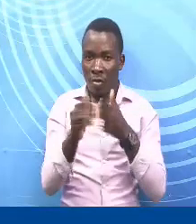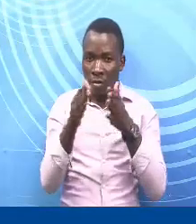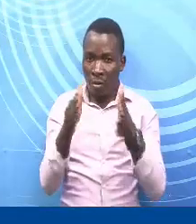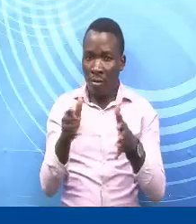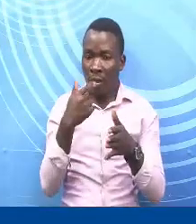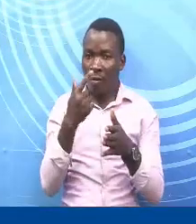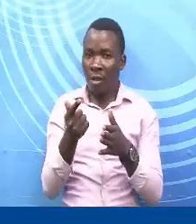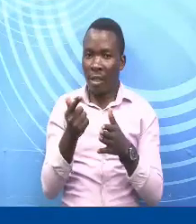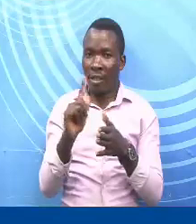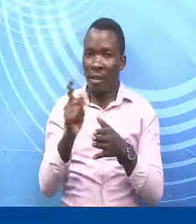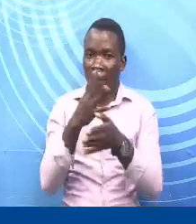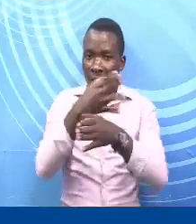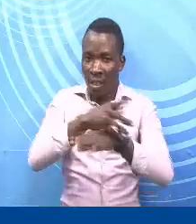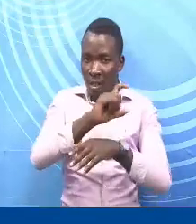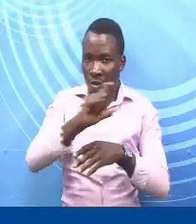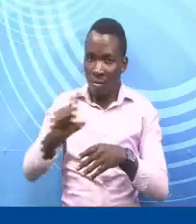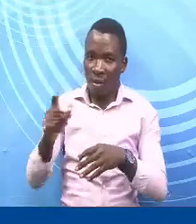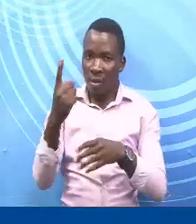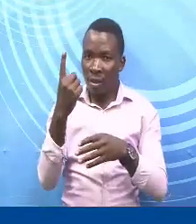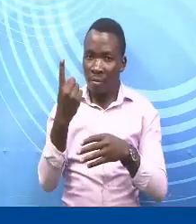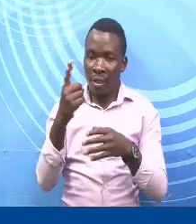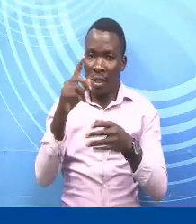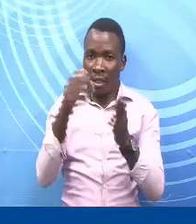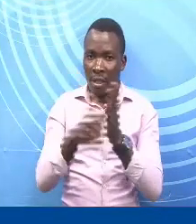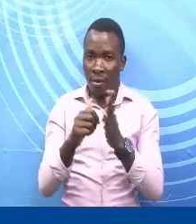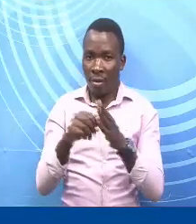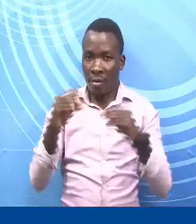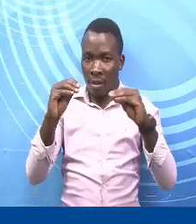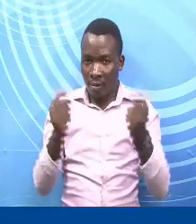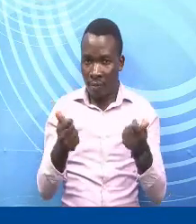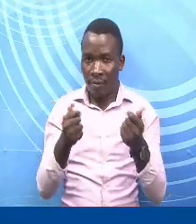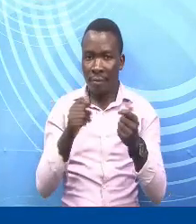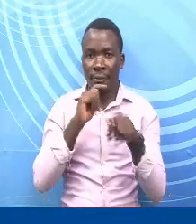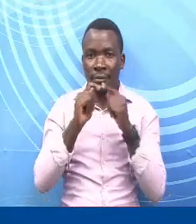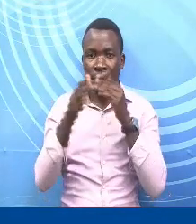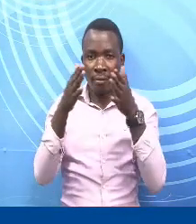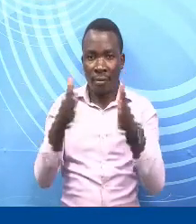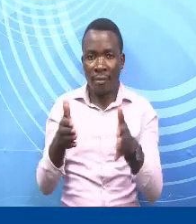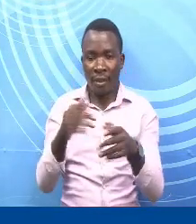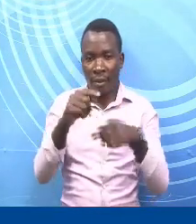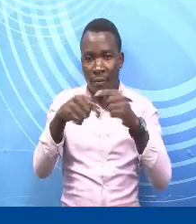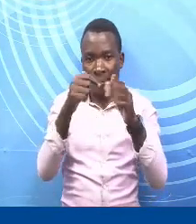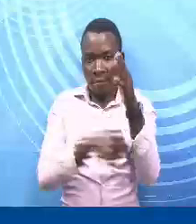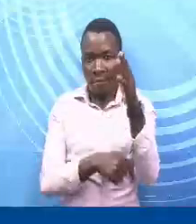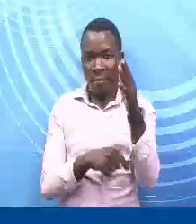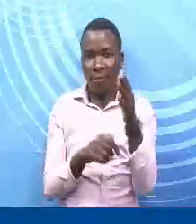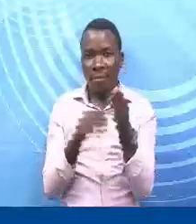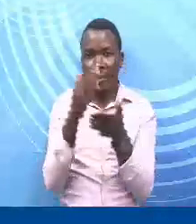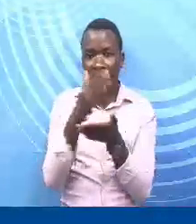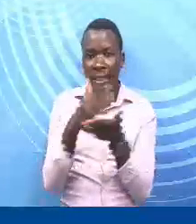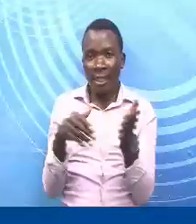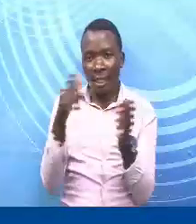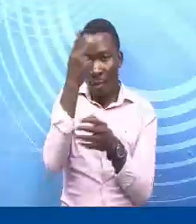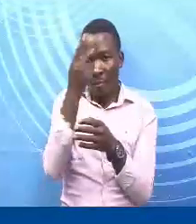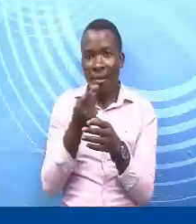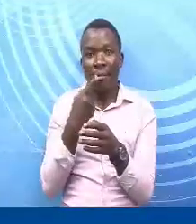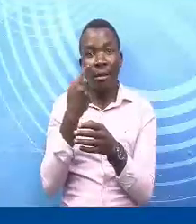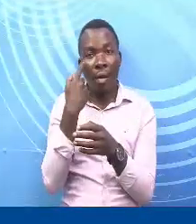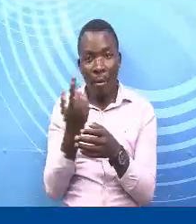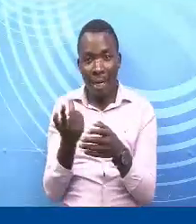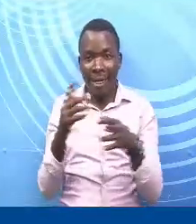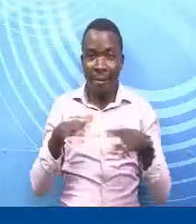kimwe iki kibazo kizaba cyamaze gukemuka. Ibarusha impuhwe bihuye iki Kevin Christian. Bamwe mu babyeyi wabonaga